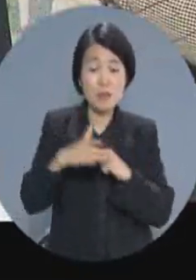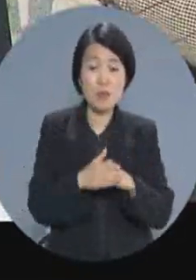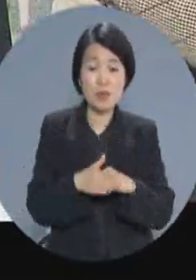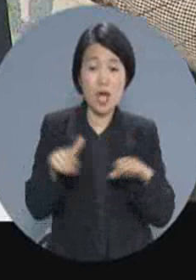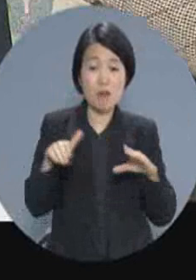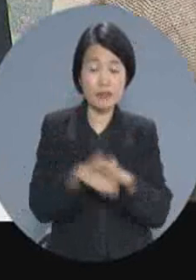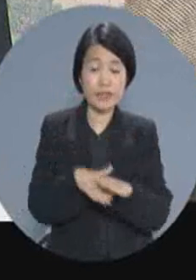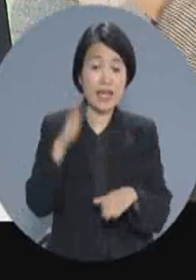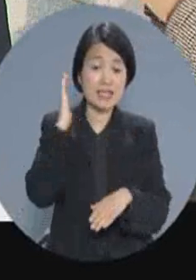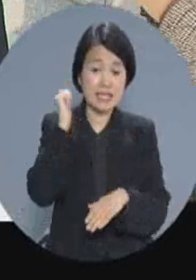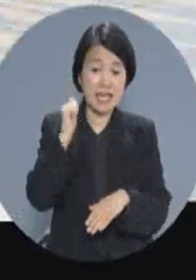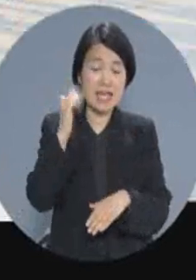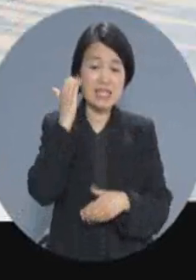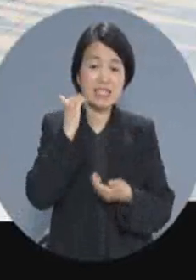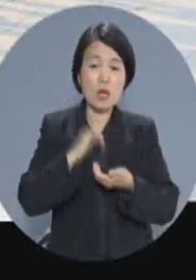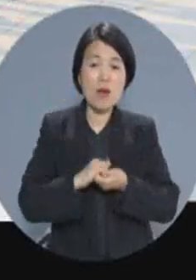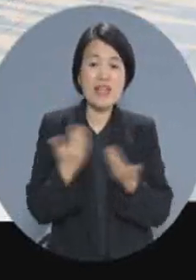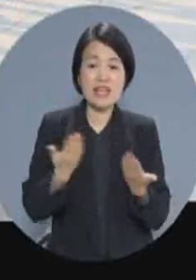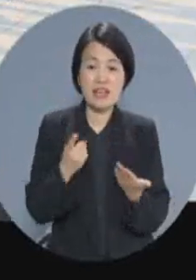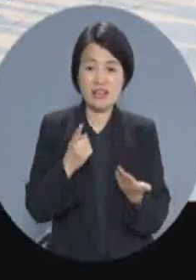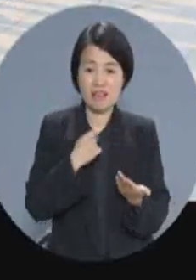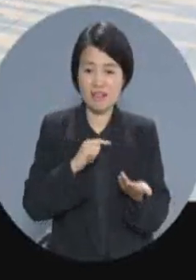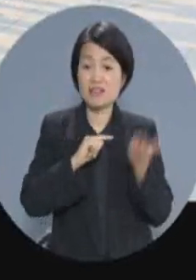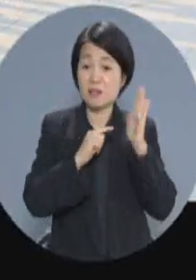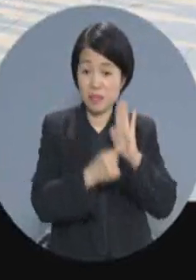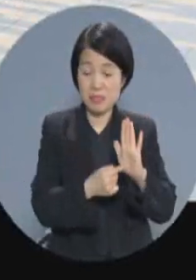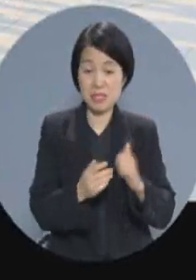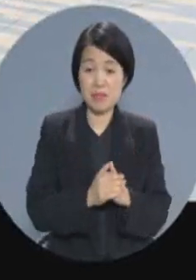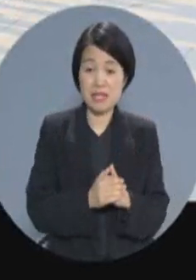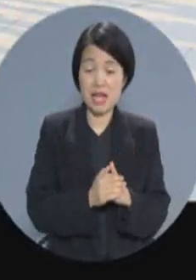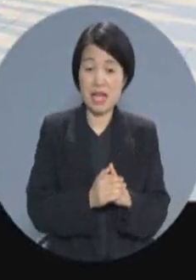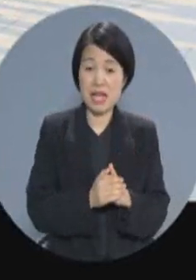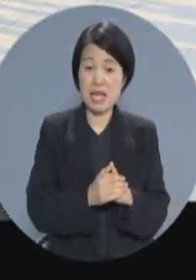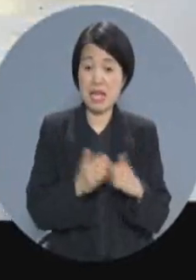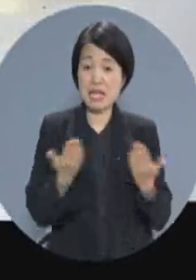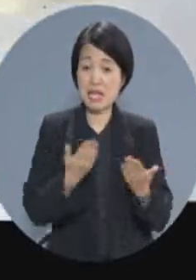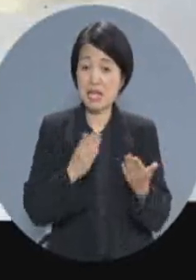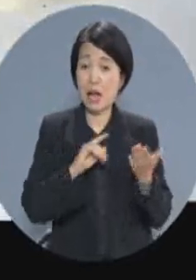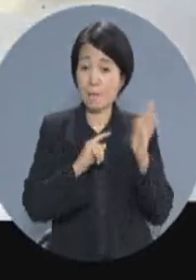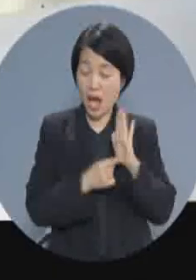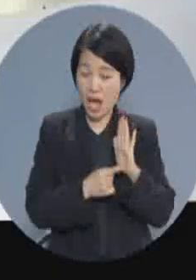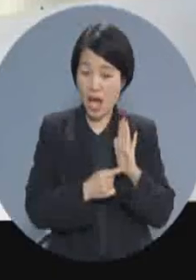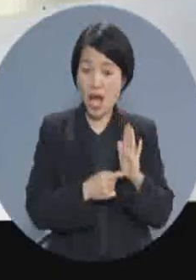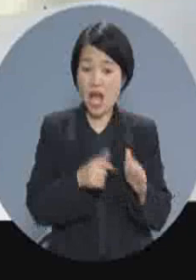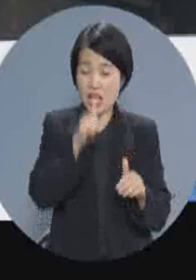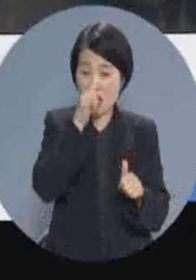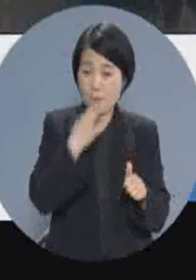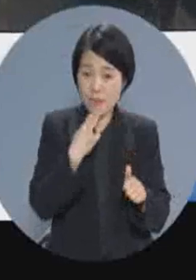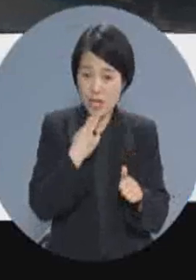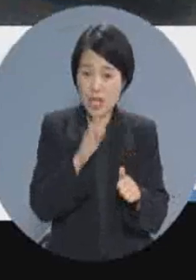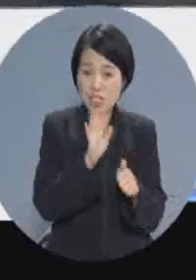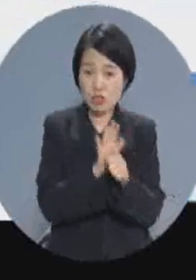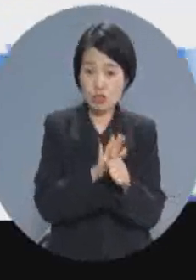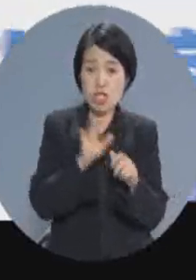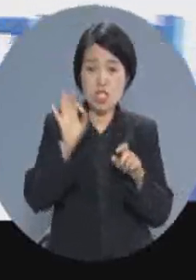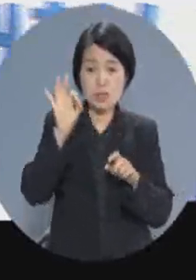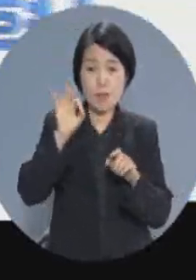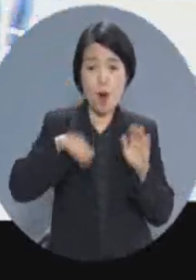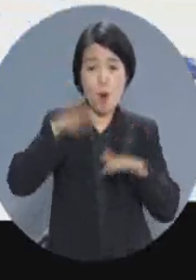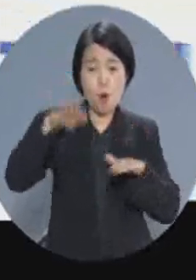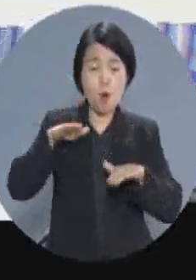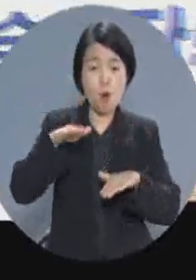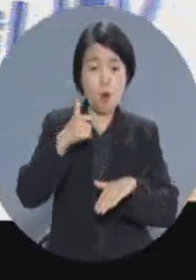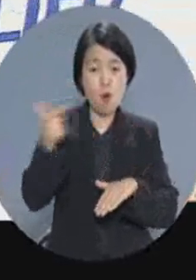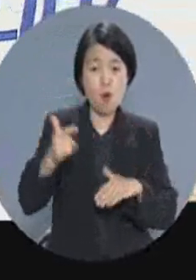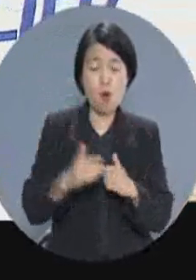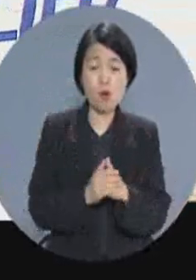문재인 청와대 직함을 앞에 내세웠습니다. 직함을 쓰느냐 안 쓰느냐에 따라서 지지율이 10% 이상 차이가 벌어졌고,